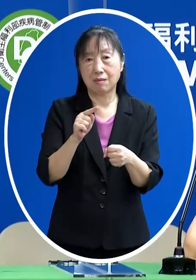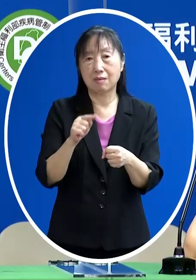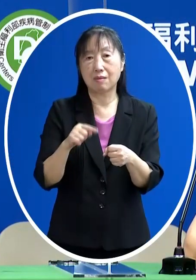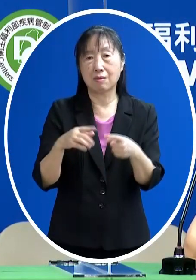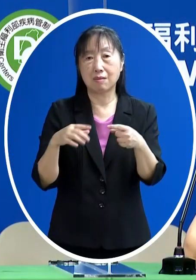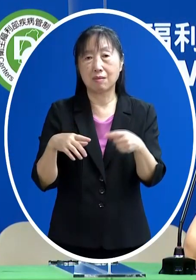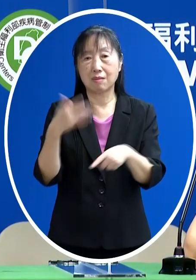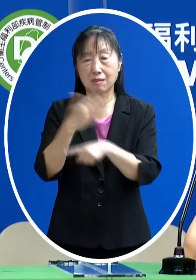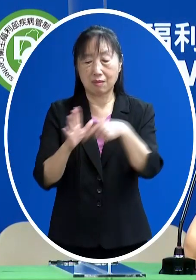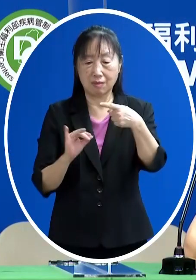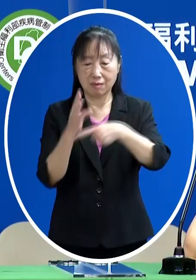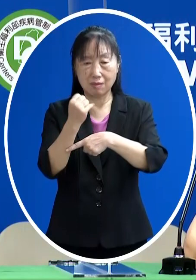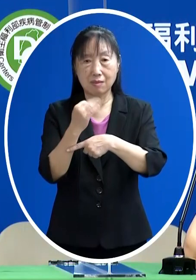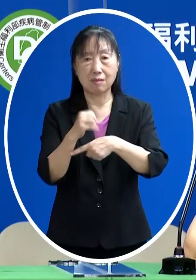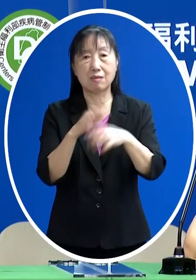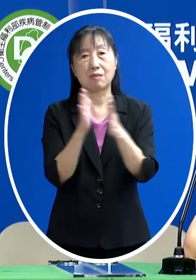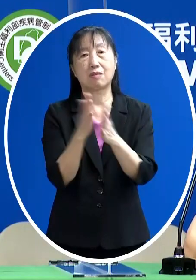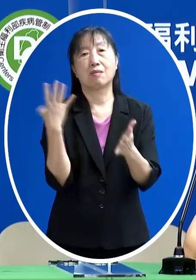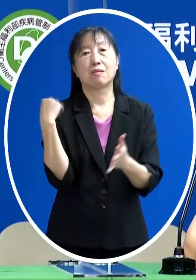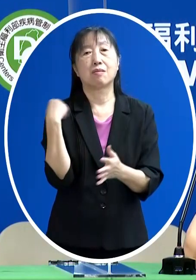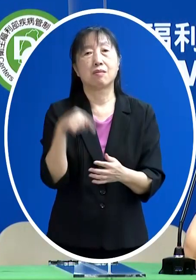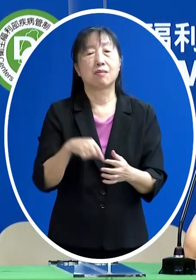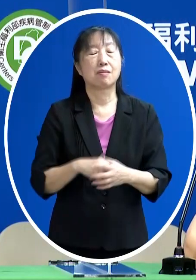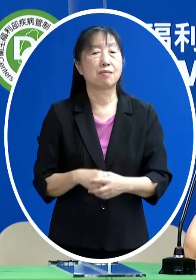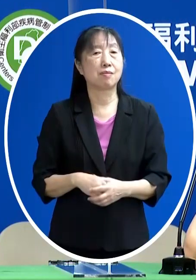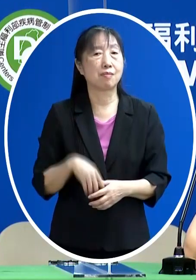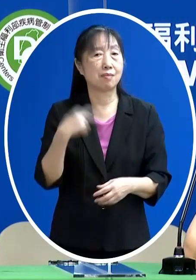加的哈。好，